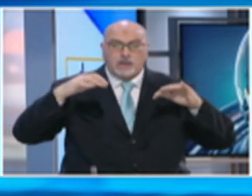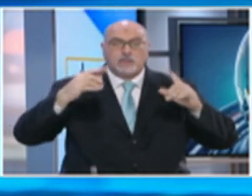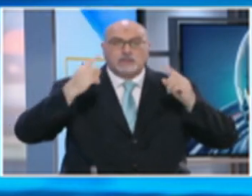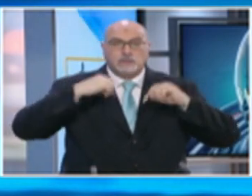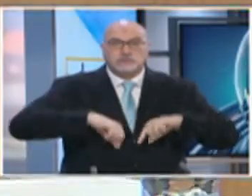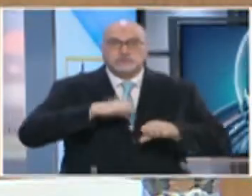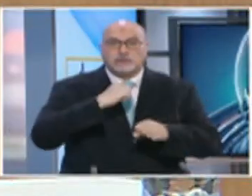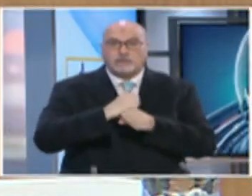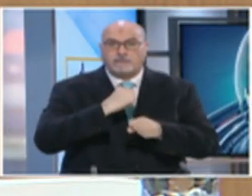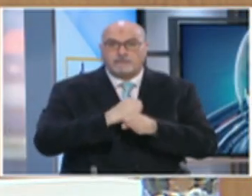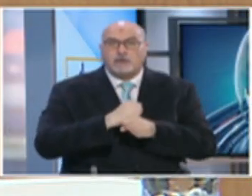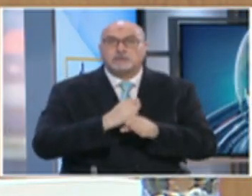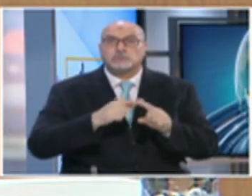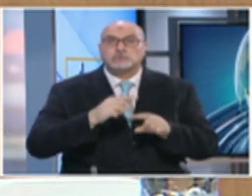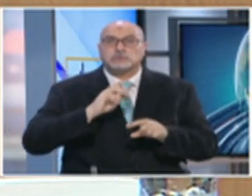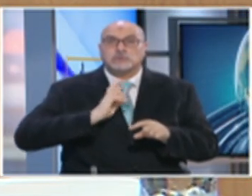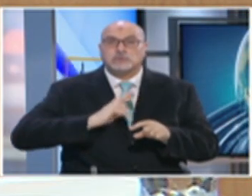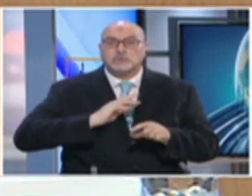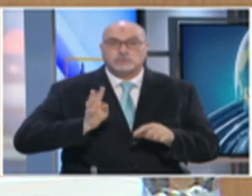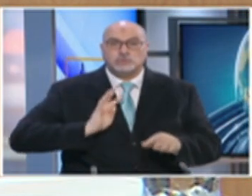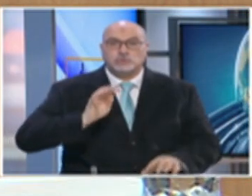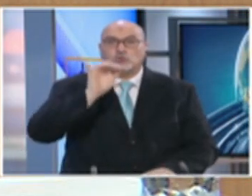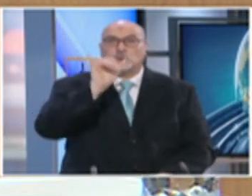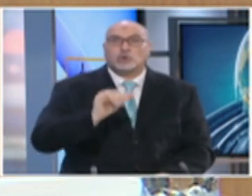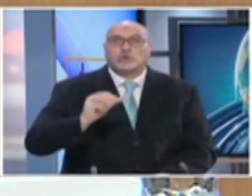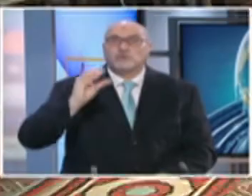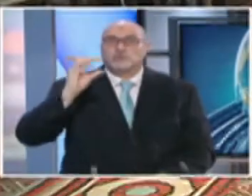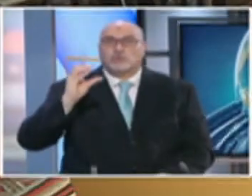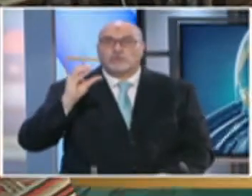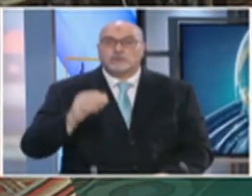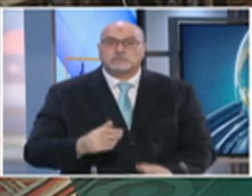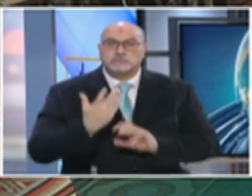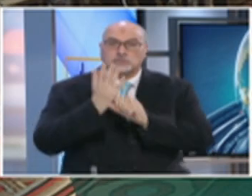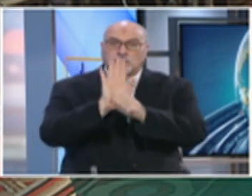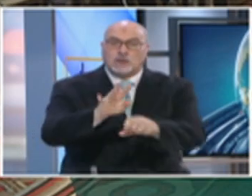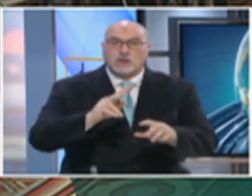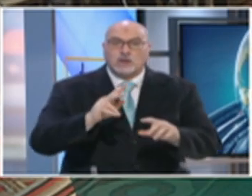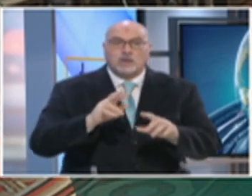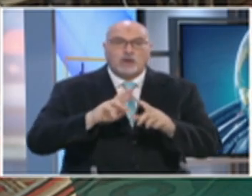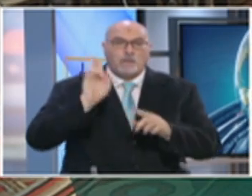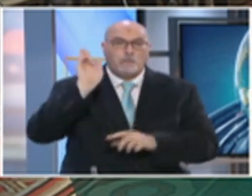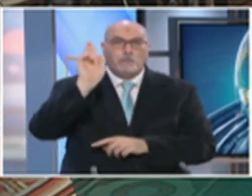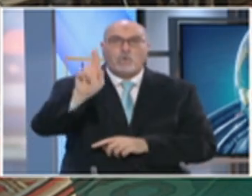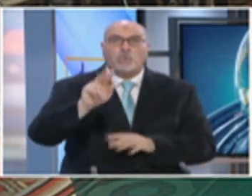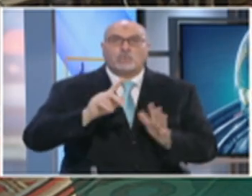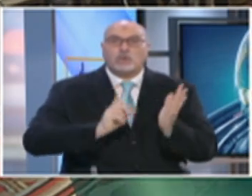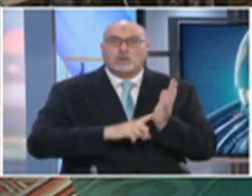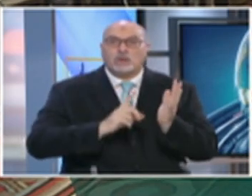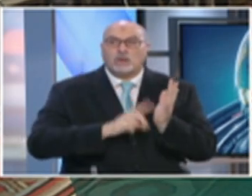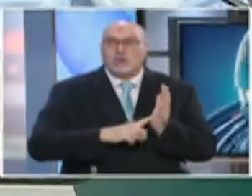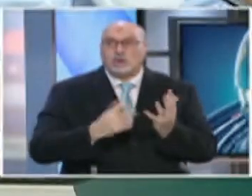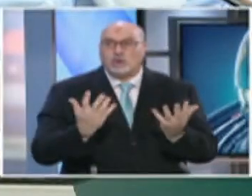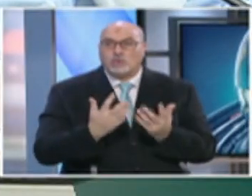العمل والتشغيل والضمان الاجتماعي يوسف شرفة الذي قدم عرضا حول مشروع القانون المتعلق